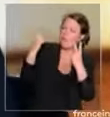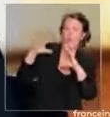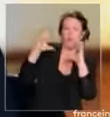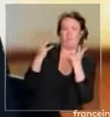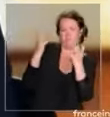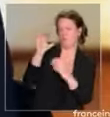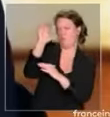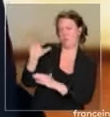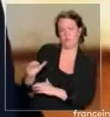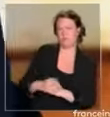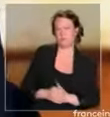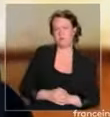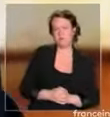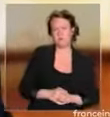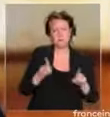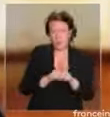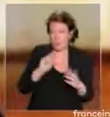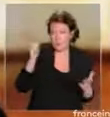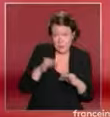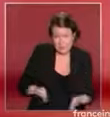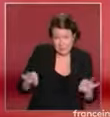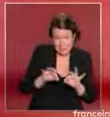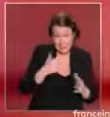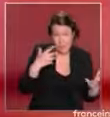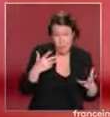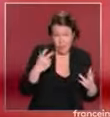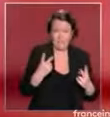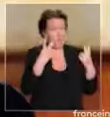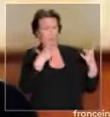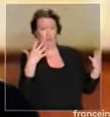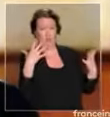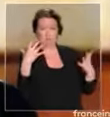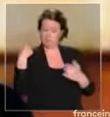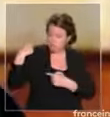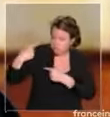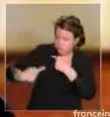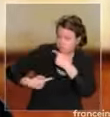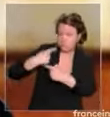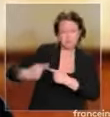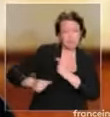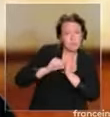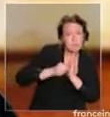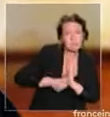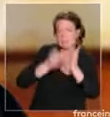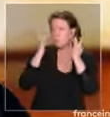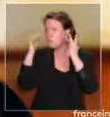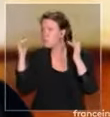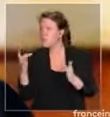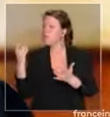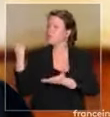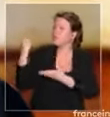les pays du monde monsieur macro notre identité nos traditions nationales et locales nos valeurs notre langue nos paysages